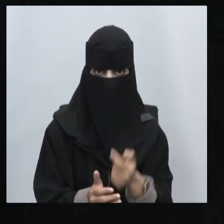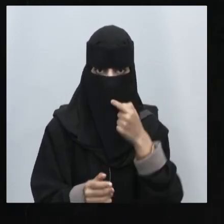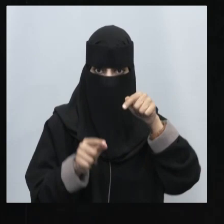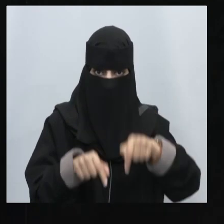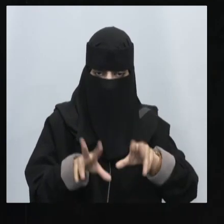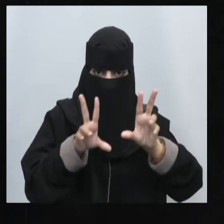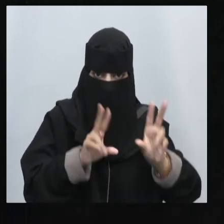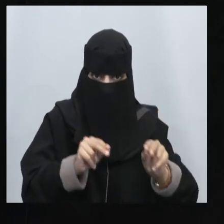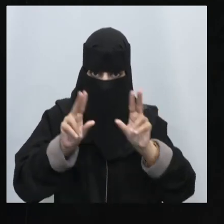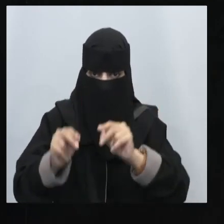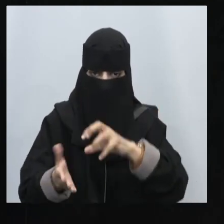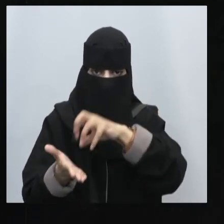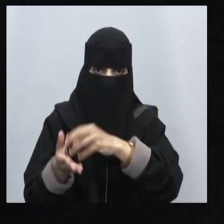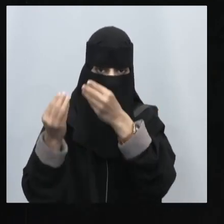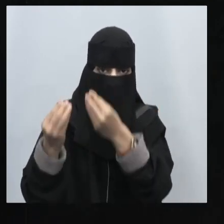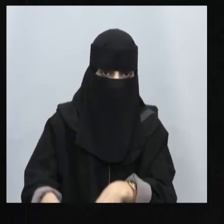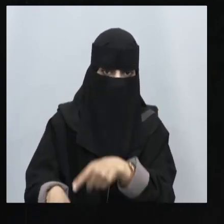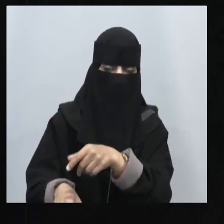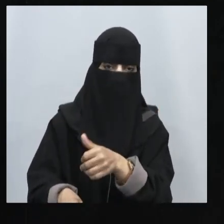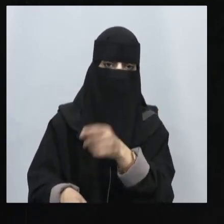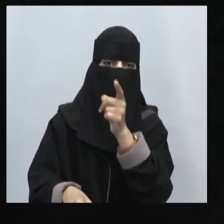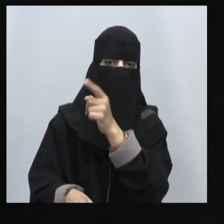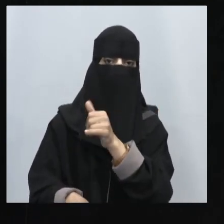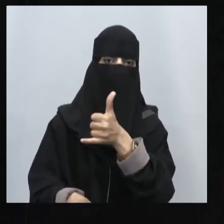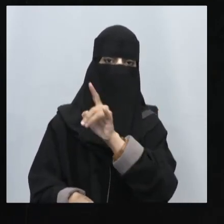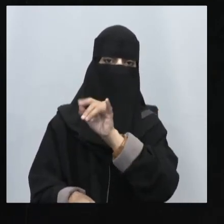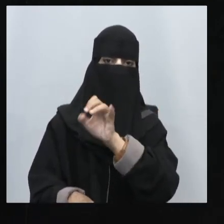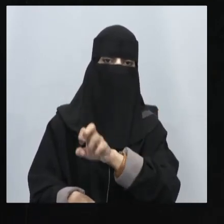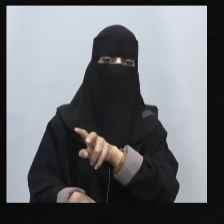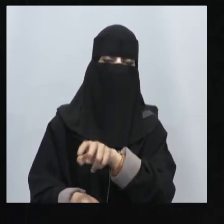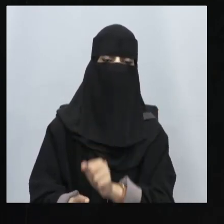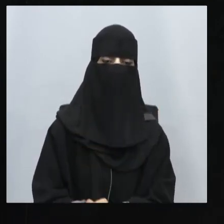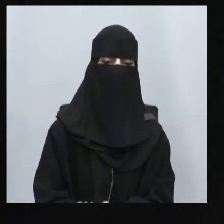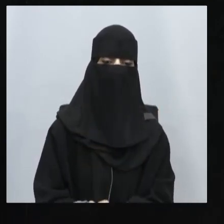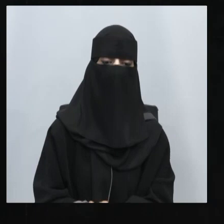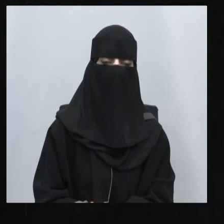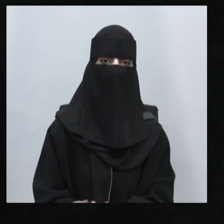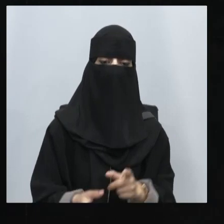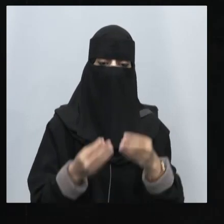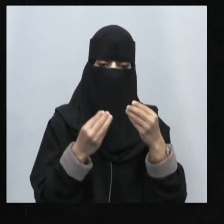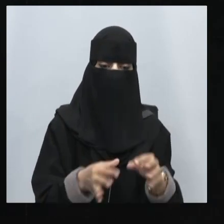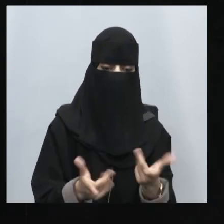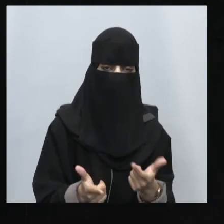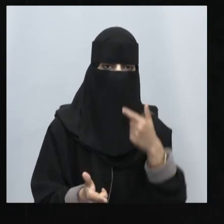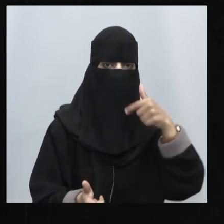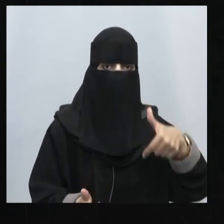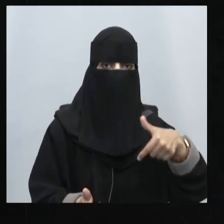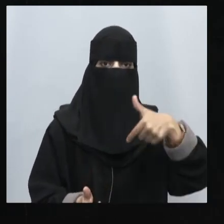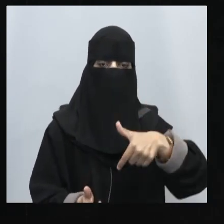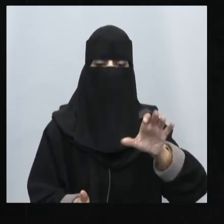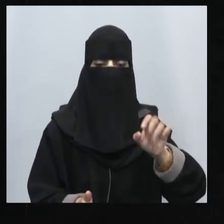السنه التي سقطت فيها خلافه الامويين في دمشق وسقطت في عام 656